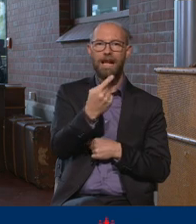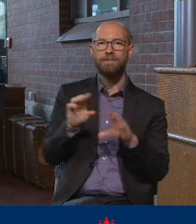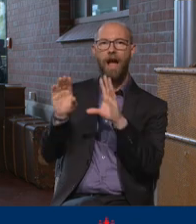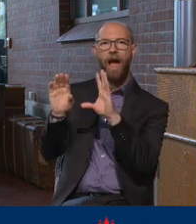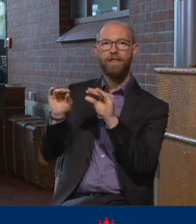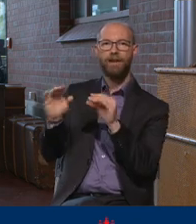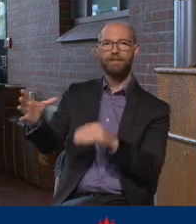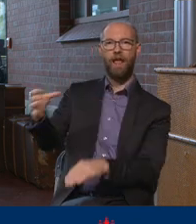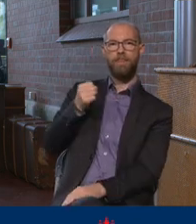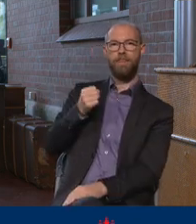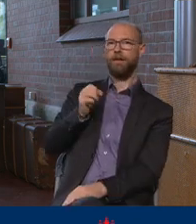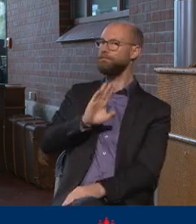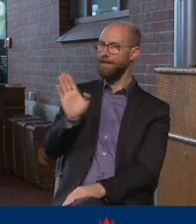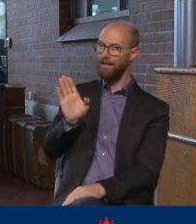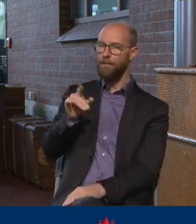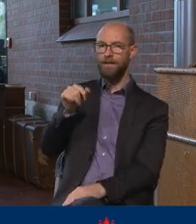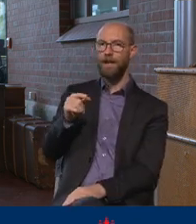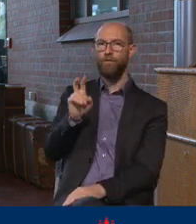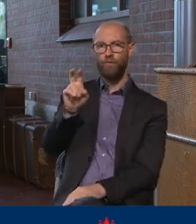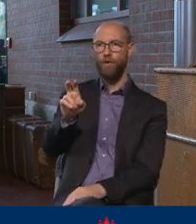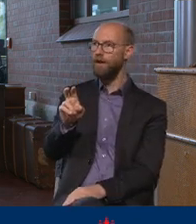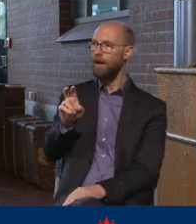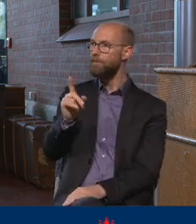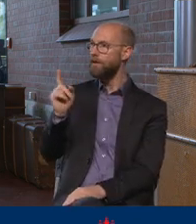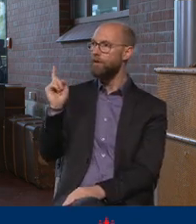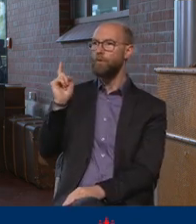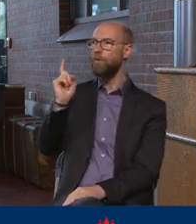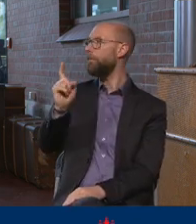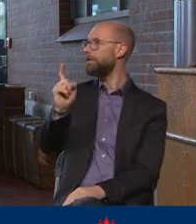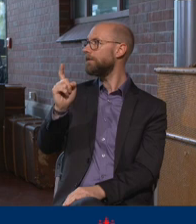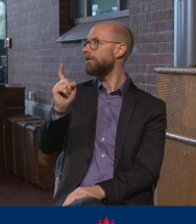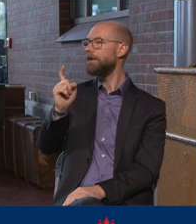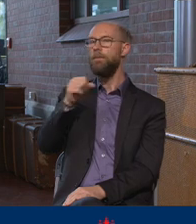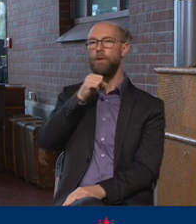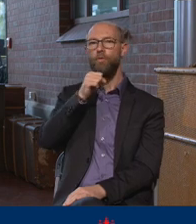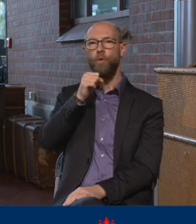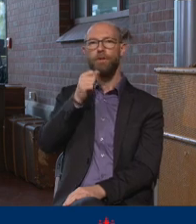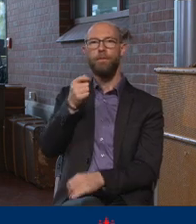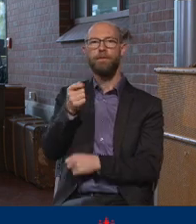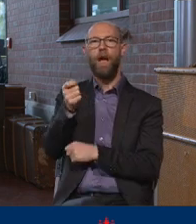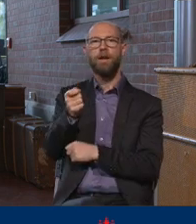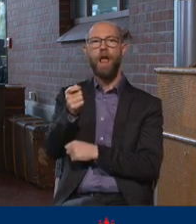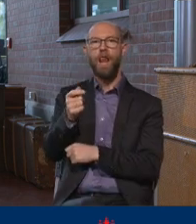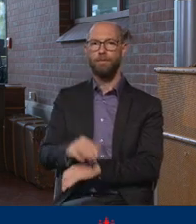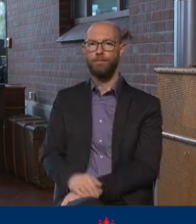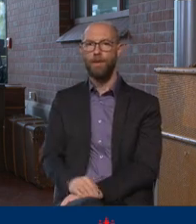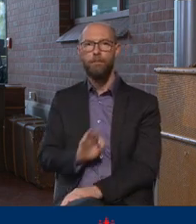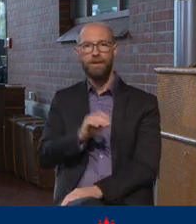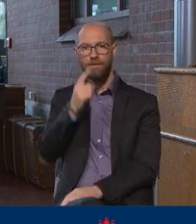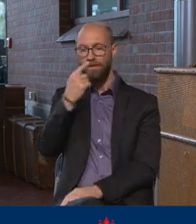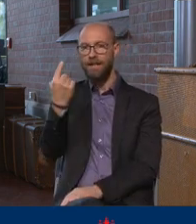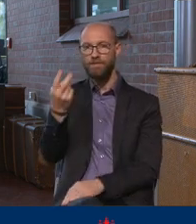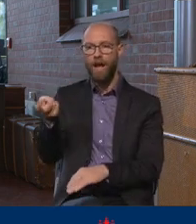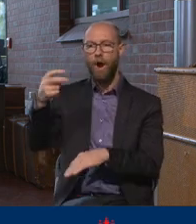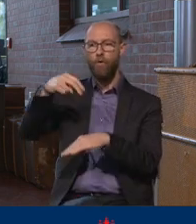sie können hier vorne einmal kommt die angel am besten wenn sie aufstehen und sich